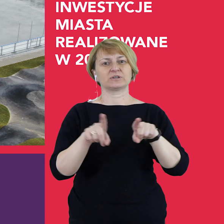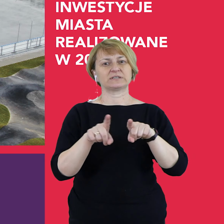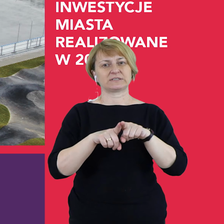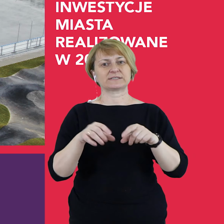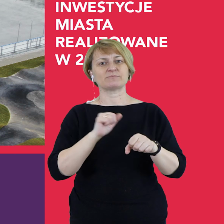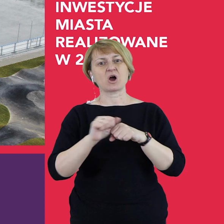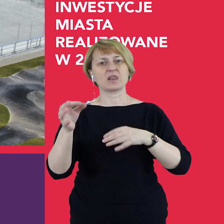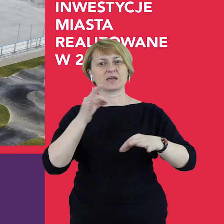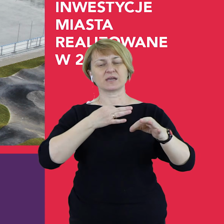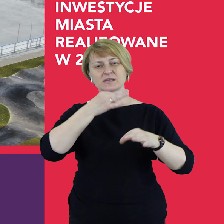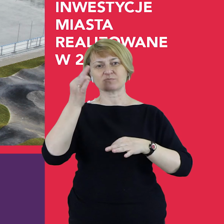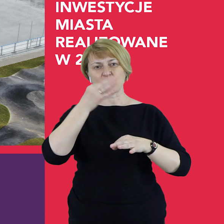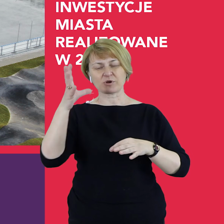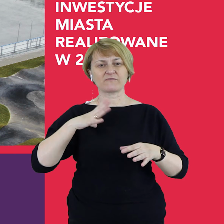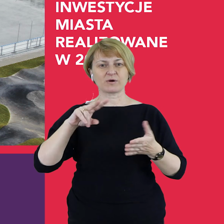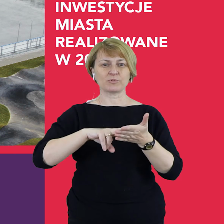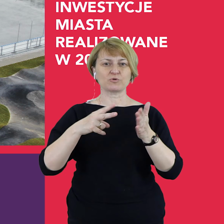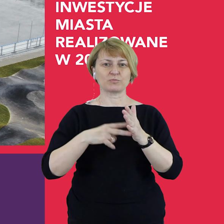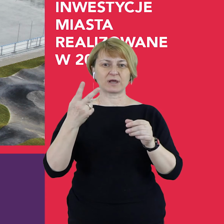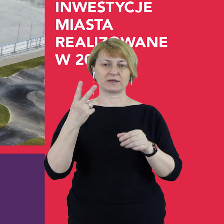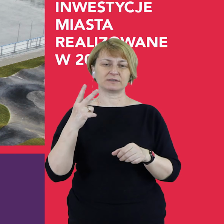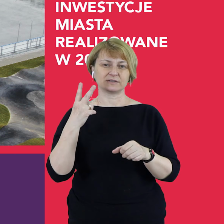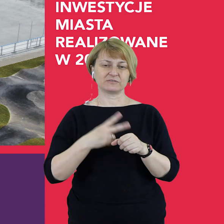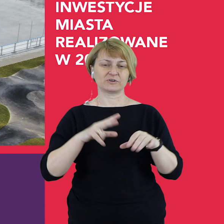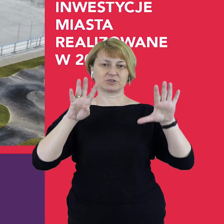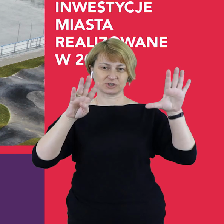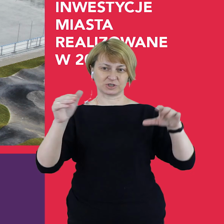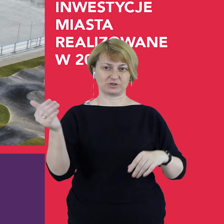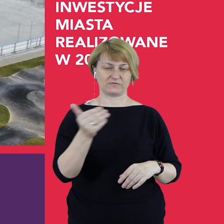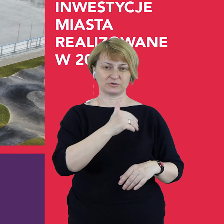ale mówiłem Państwu o korektach, które w ciągu roku dokonywaliśmy, więc chciałbym